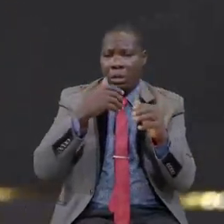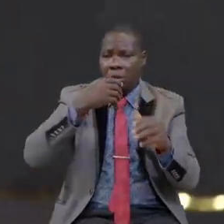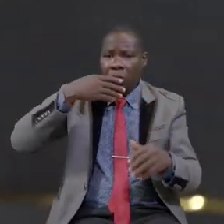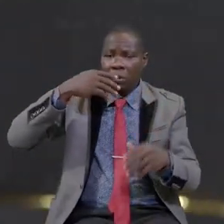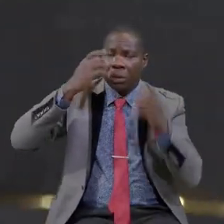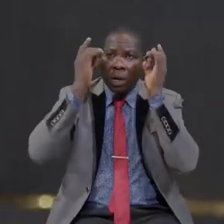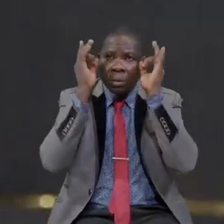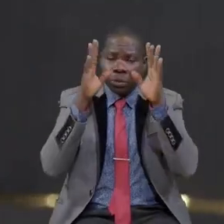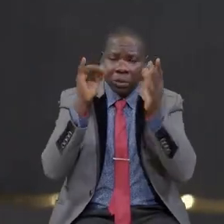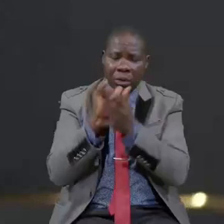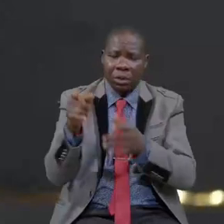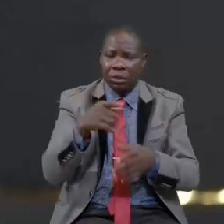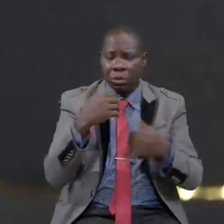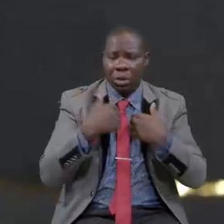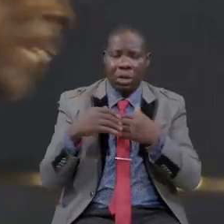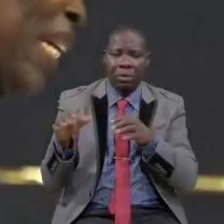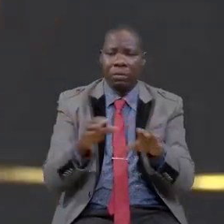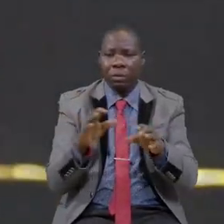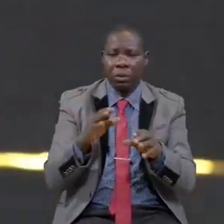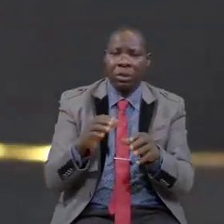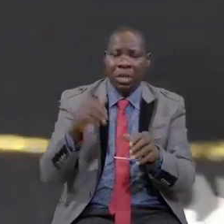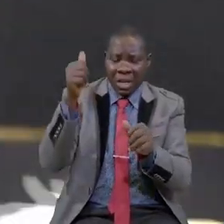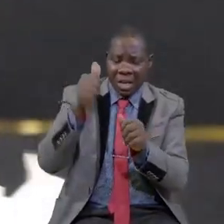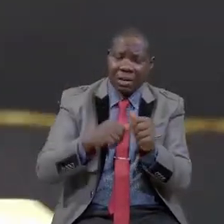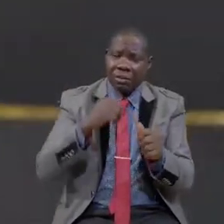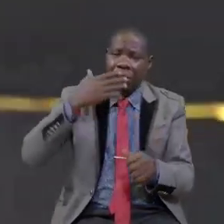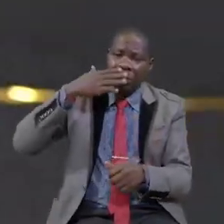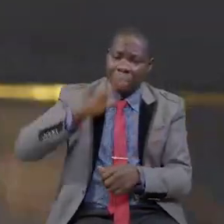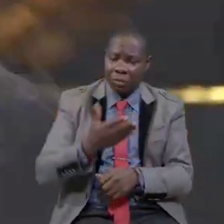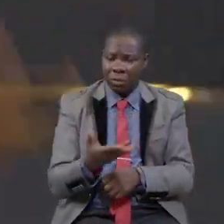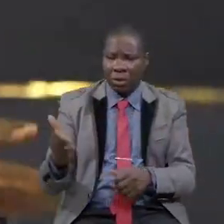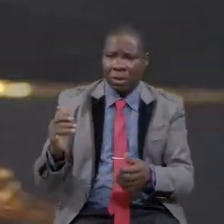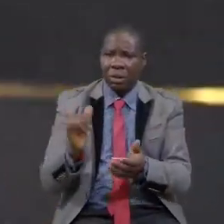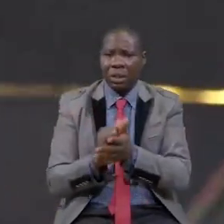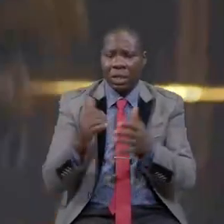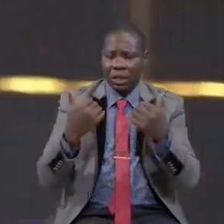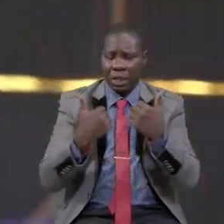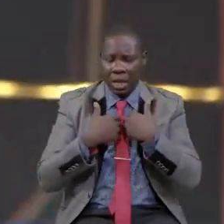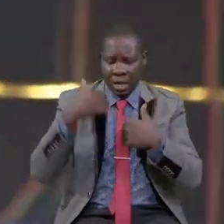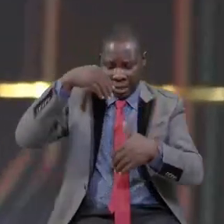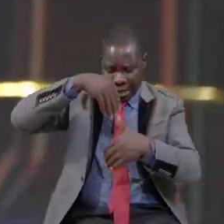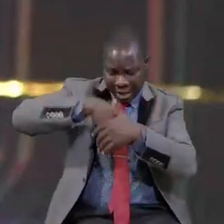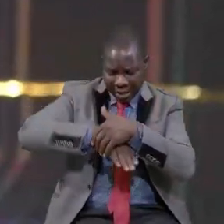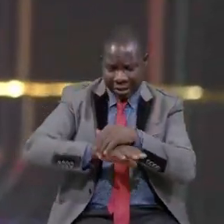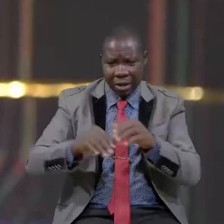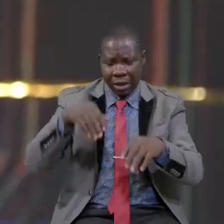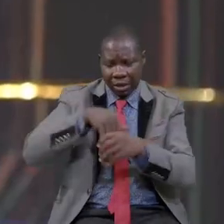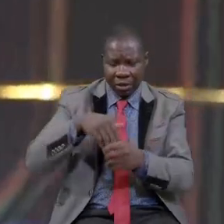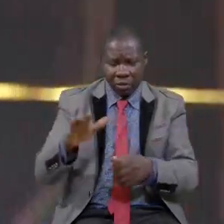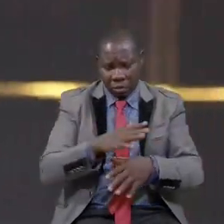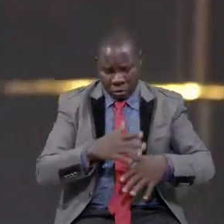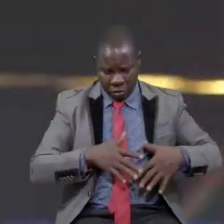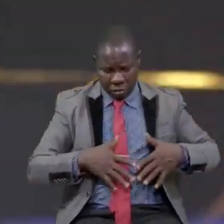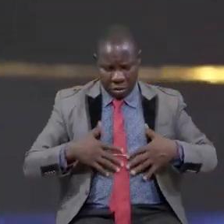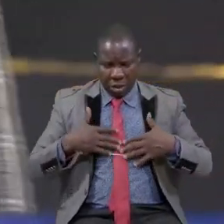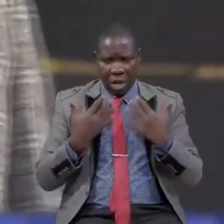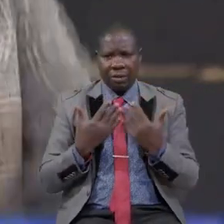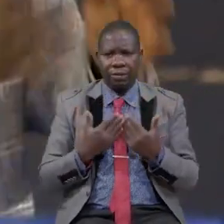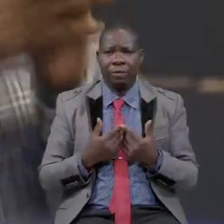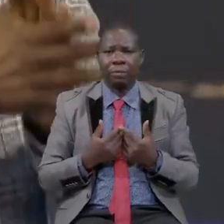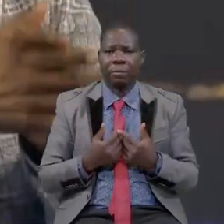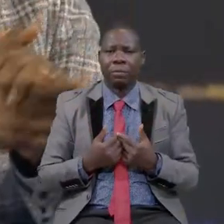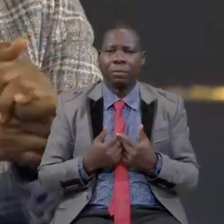toute mauvaise chose qui est jamais entré dans ta vie.